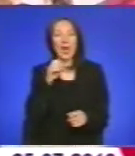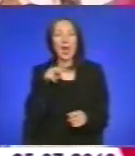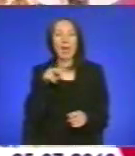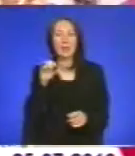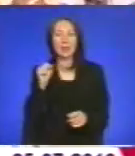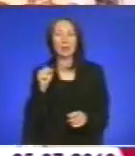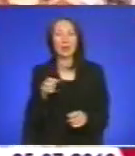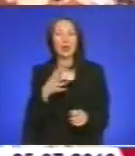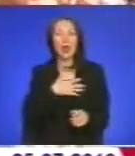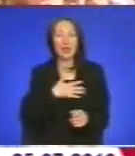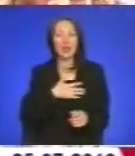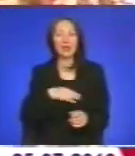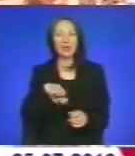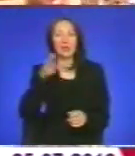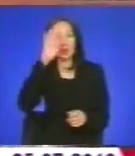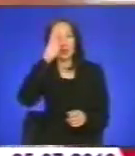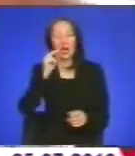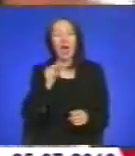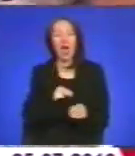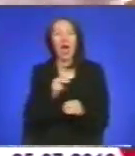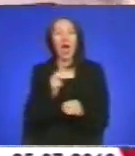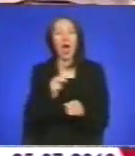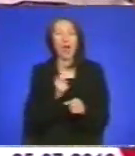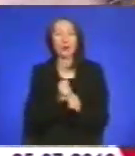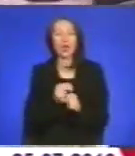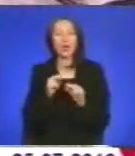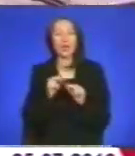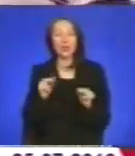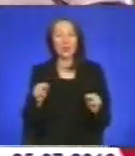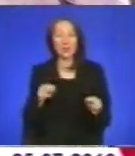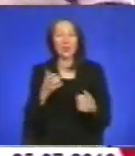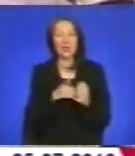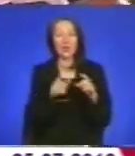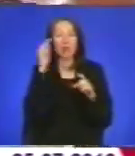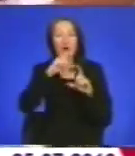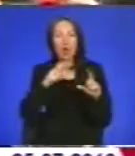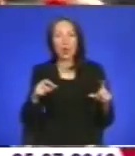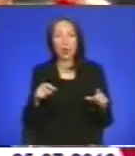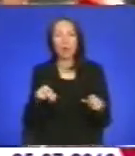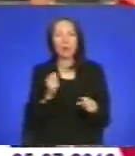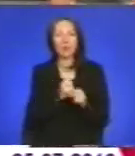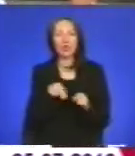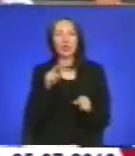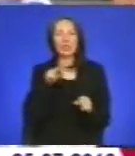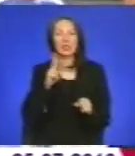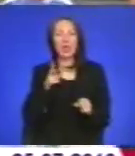Тарас Малюжинський вчителює в середній школі, дякує у церкві, займається танцями, цікавиться історією,